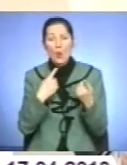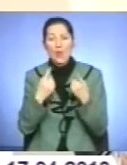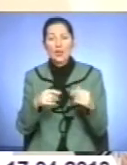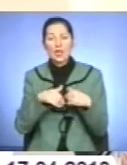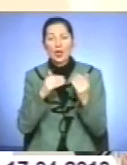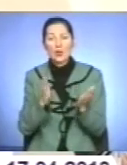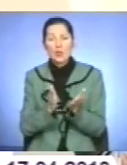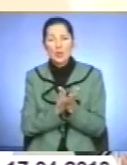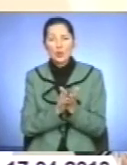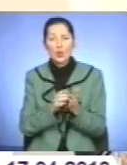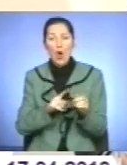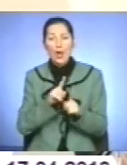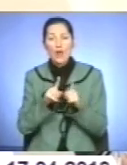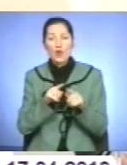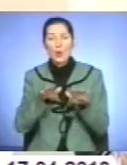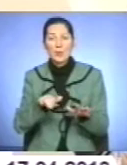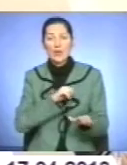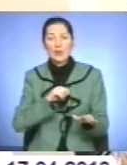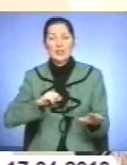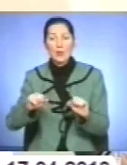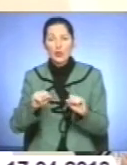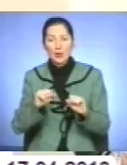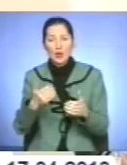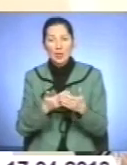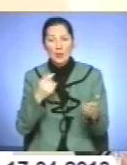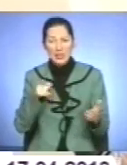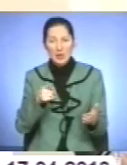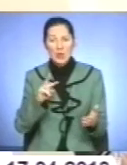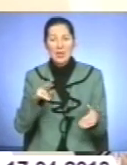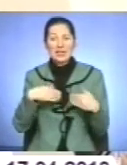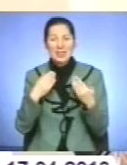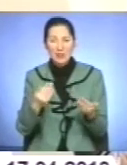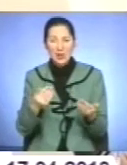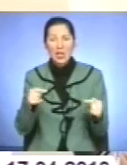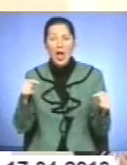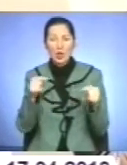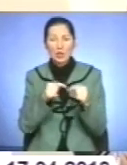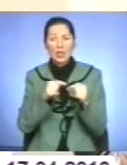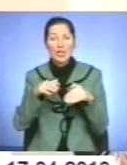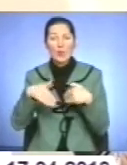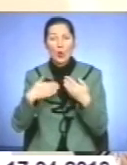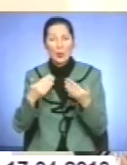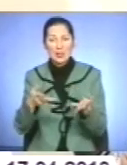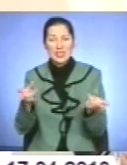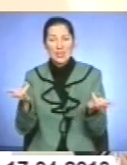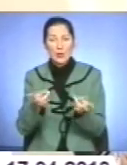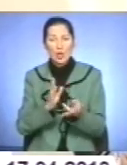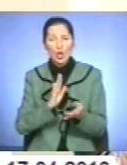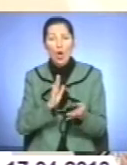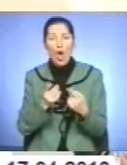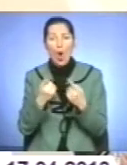місцевого самоврядування. Але перед тим, як давати конкретні пропозиції, необхідно обговорити